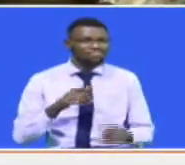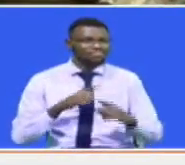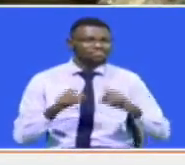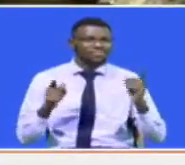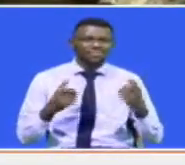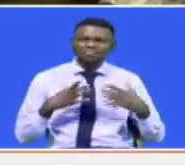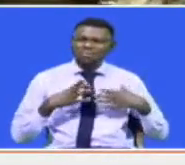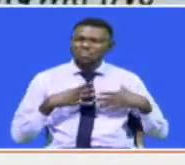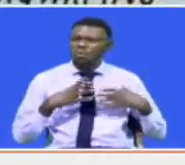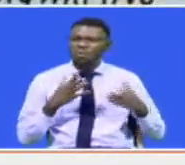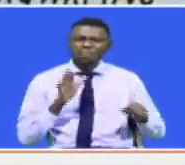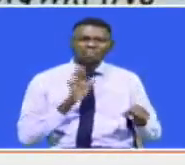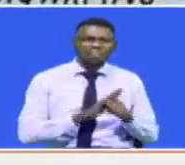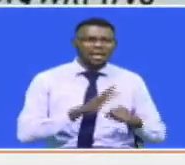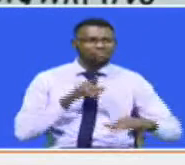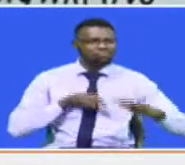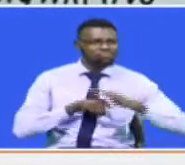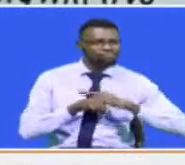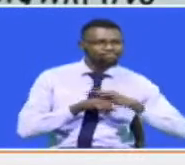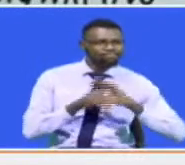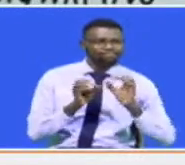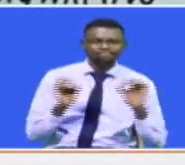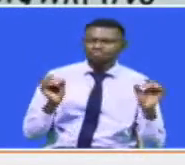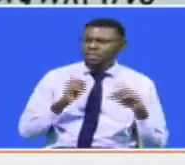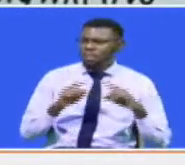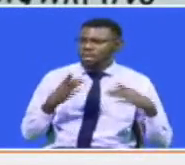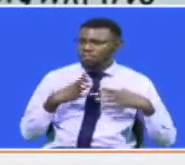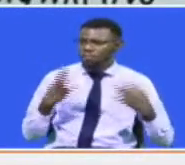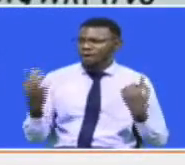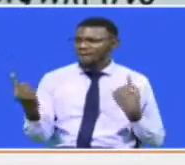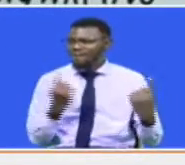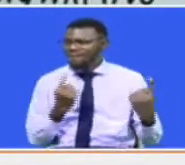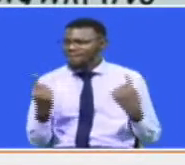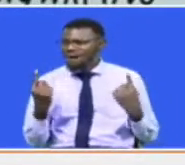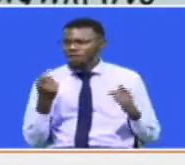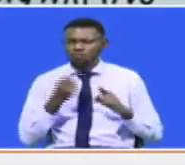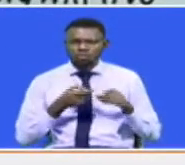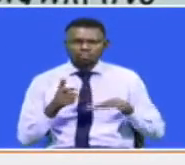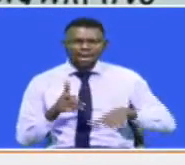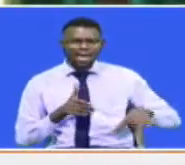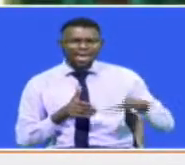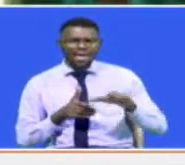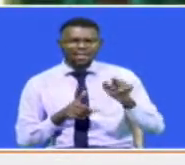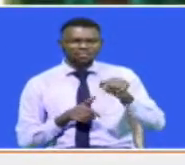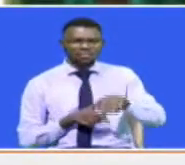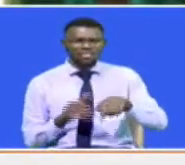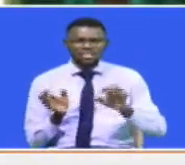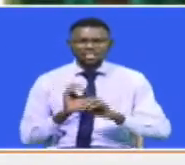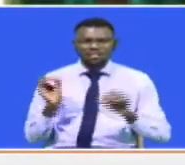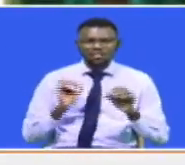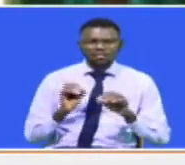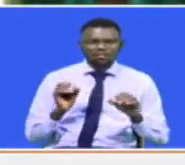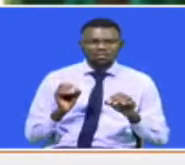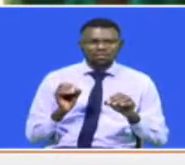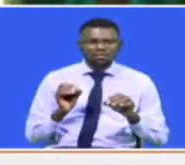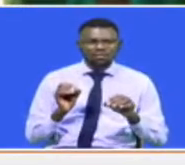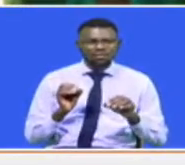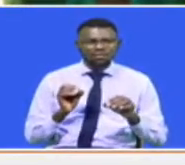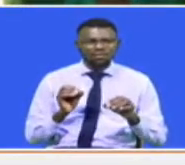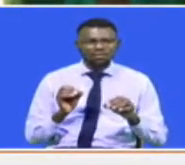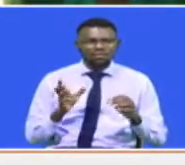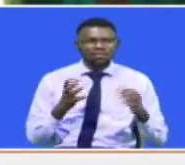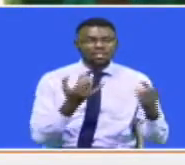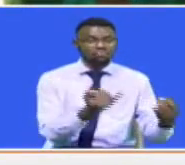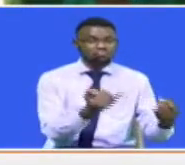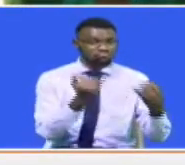many followers, but the tens who have been attending services aren't from the area. Tumemwalika pia atakapokuja aje kuwa